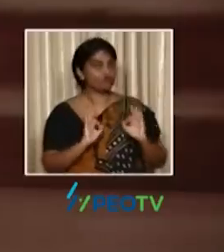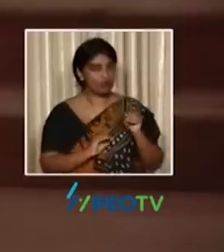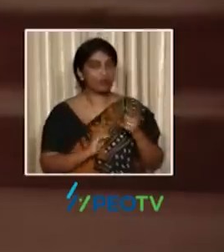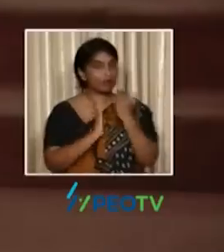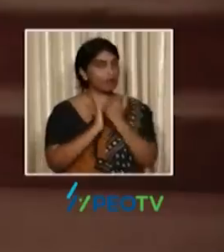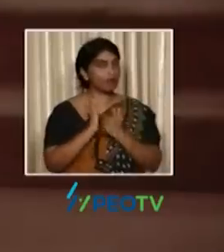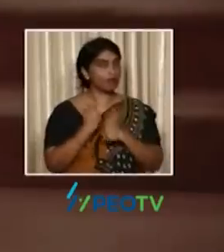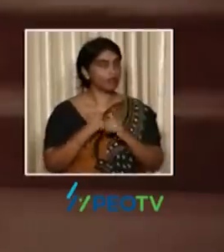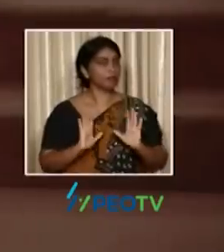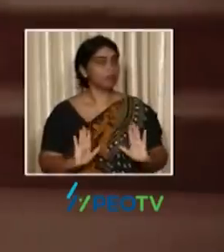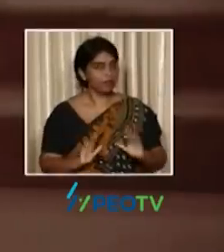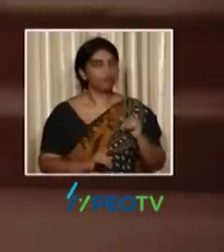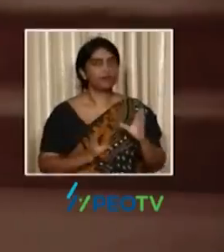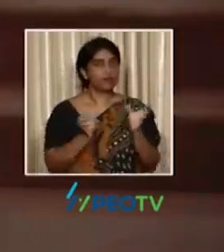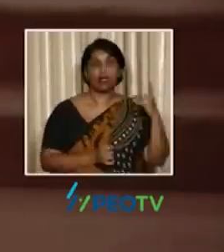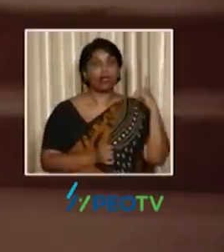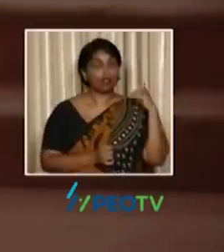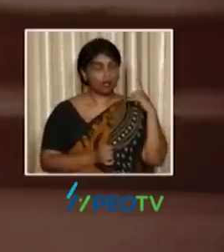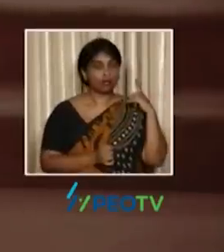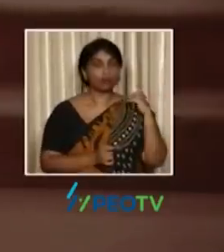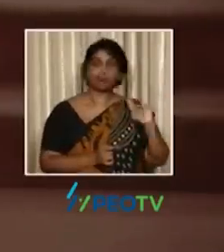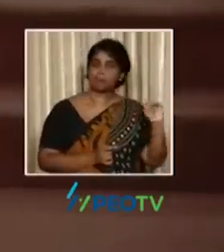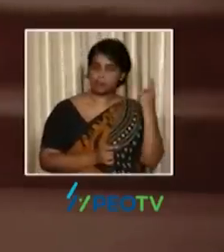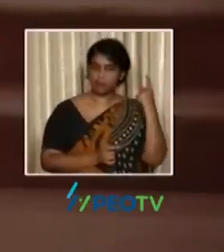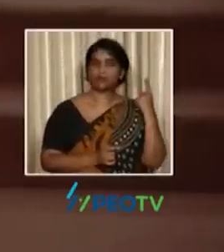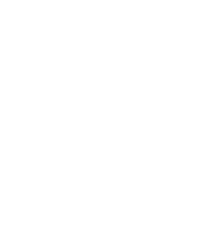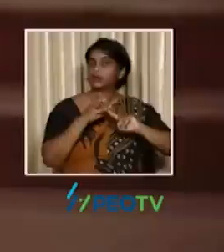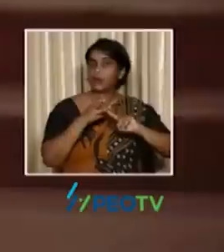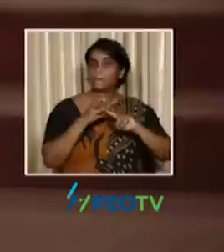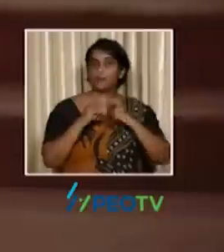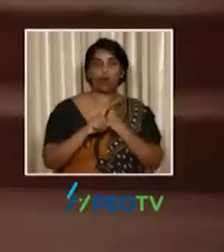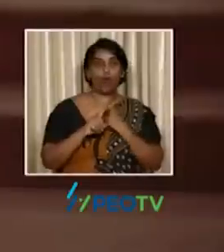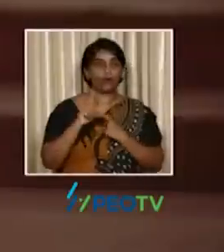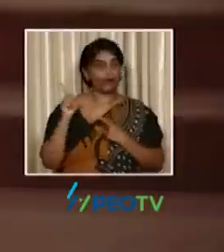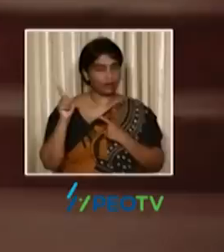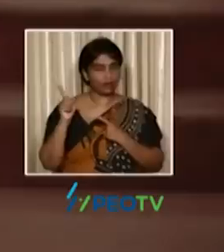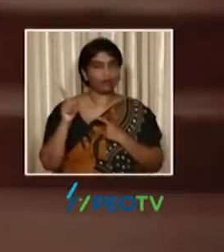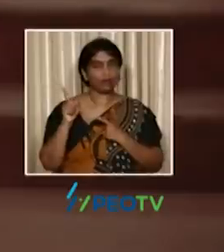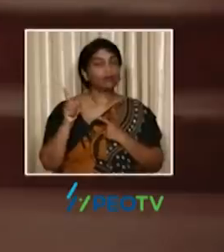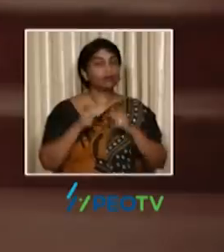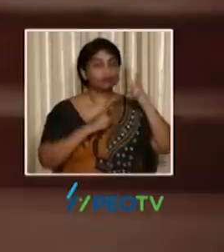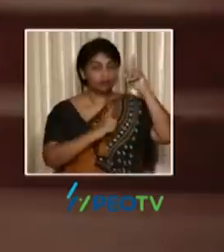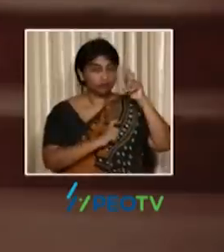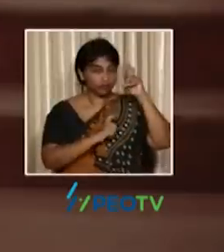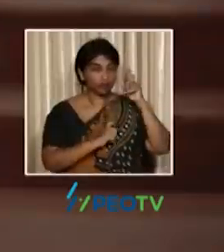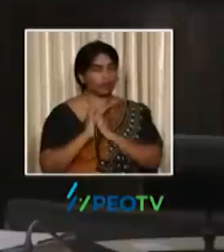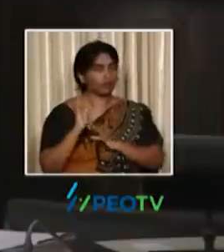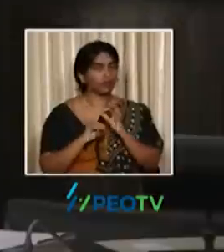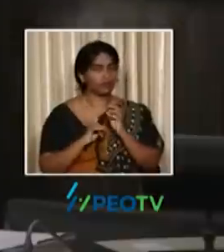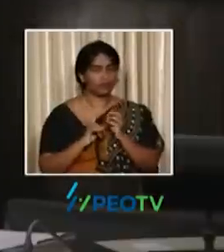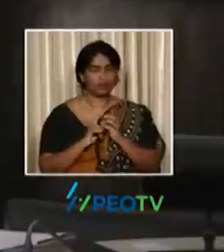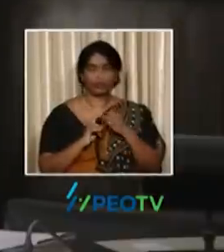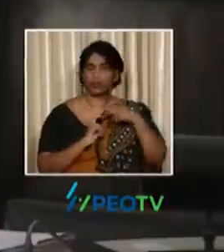වෙලාව තමයි ආරක්ෂක ලේකම්තුමාට අපි කතා කරලා කිව්වේ හමුදාවට නියෝග දෙන්න වෙඩි තියන්න කියලා එදා තමුන්නාන්සේලාගේ ගෙවලුත් අවම වශයෙන් 100ක් ගිනි ගන්නවා